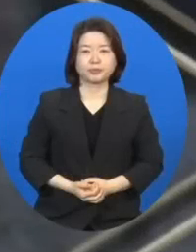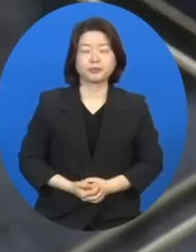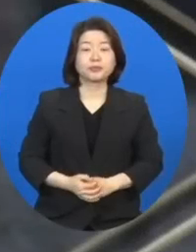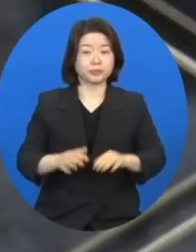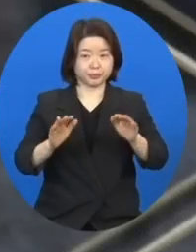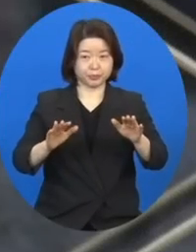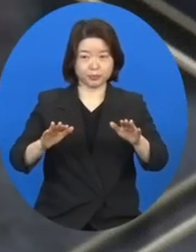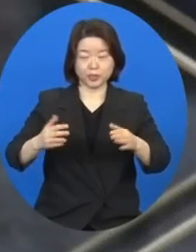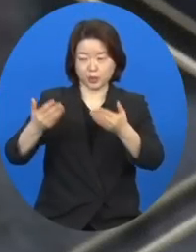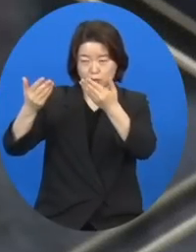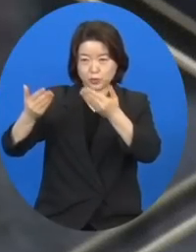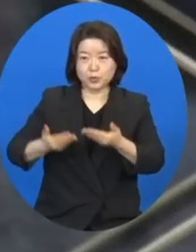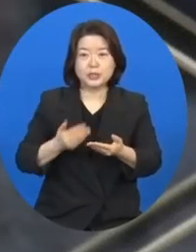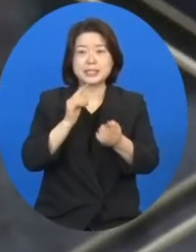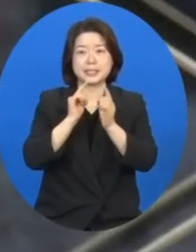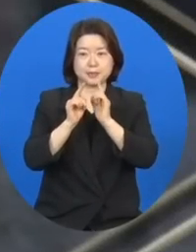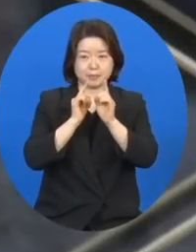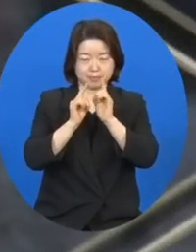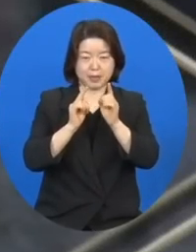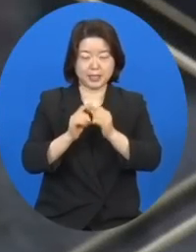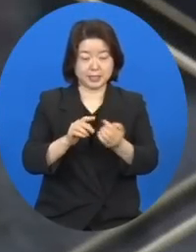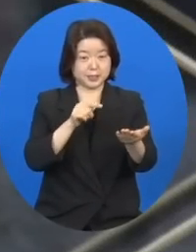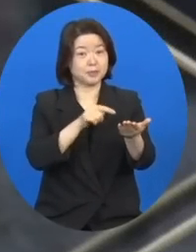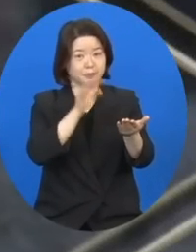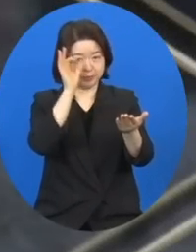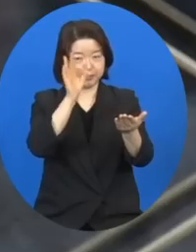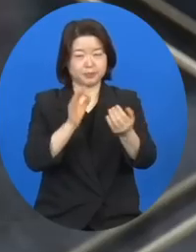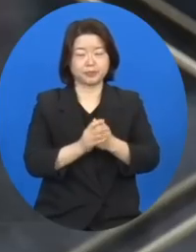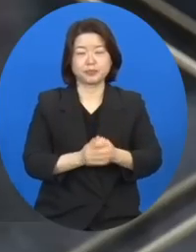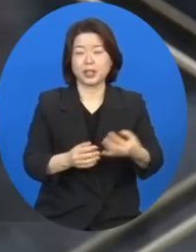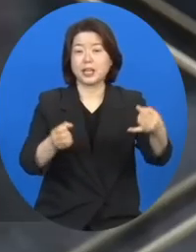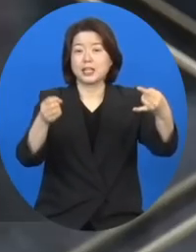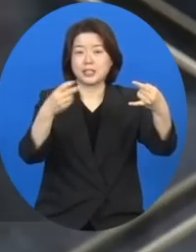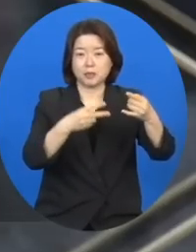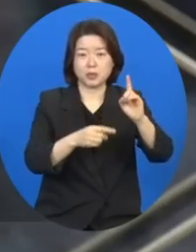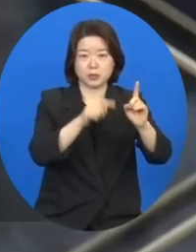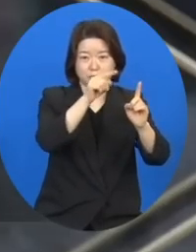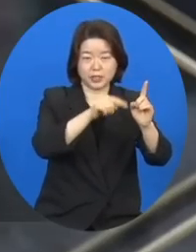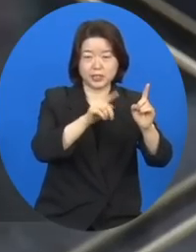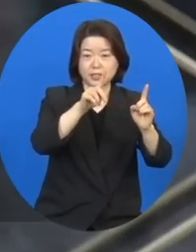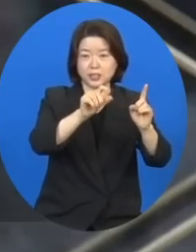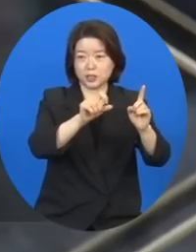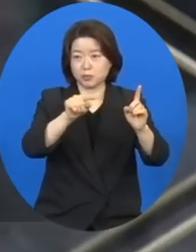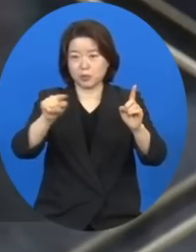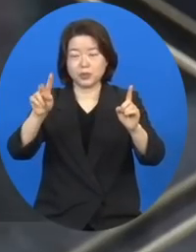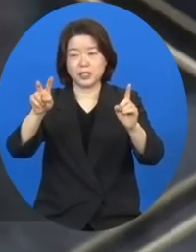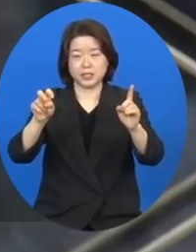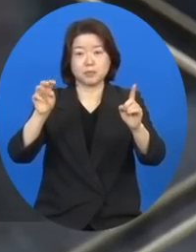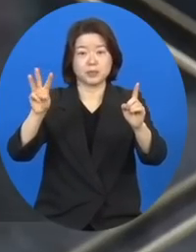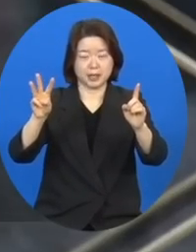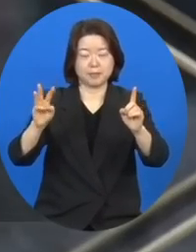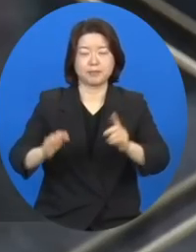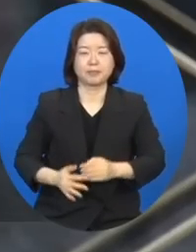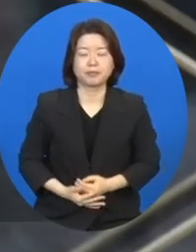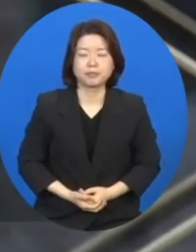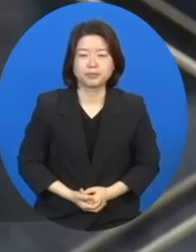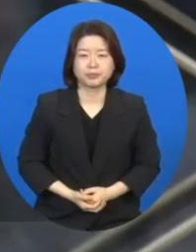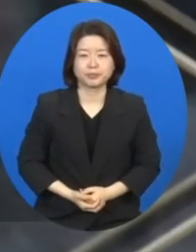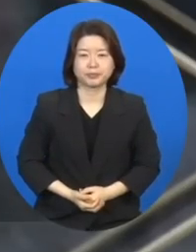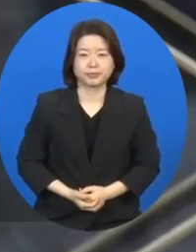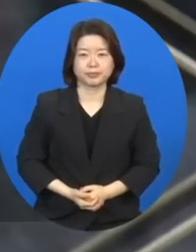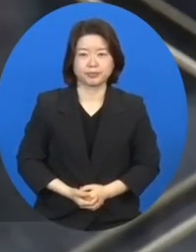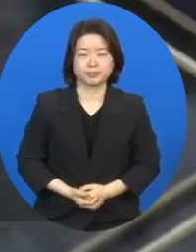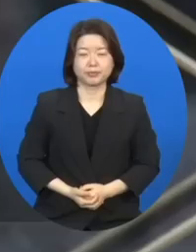오늘 우리 주시는 말씀 우리 보도록 하겠습니다. 에베소서 1장 15절에서 23절까지의